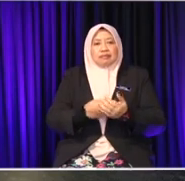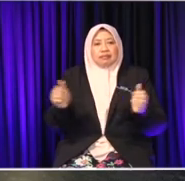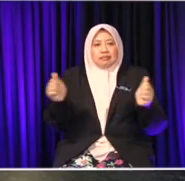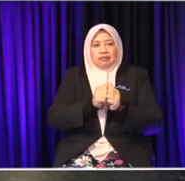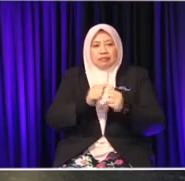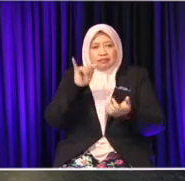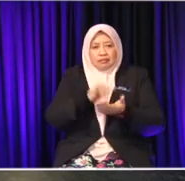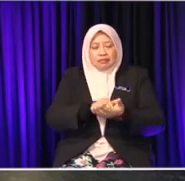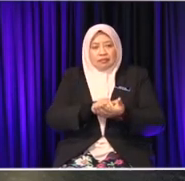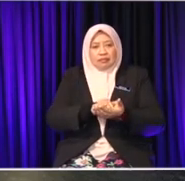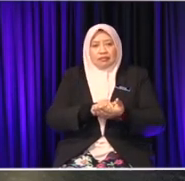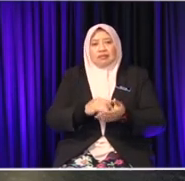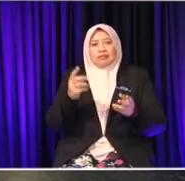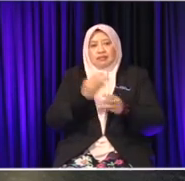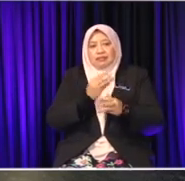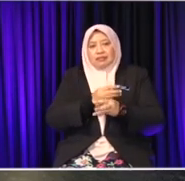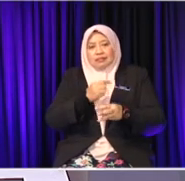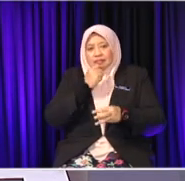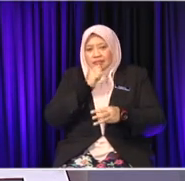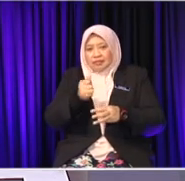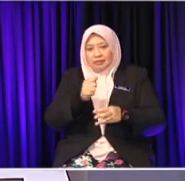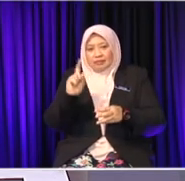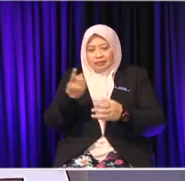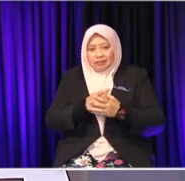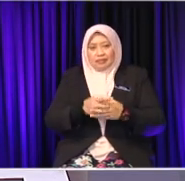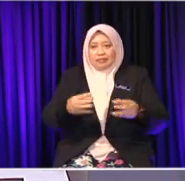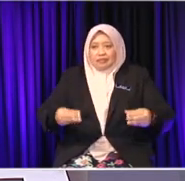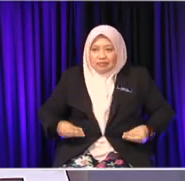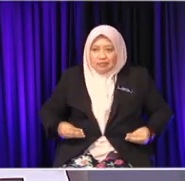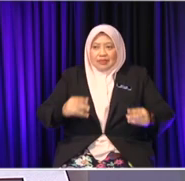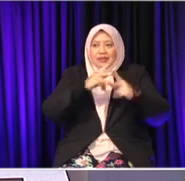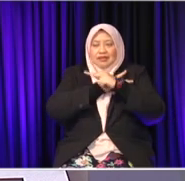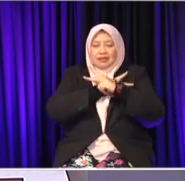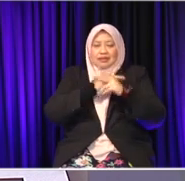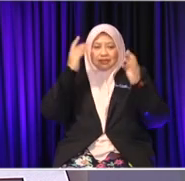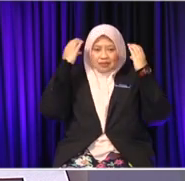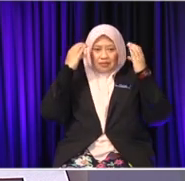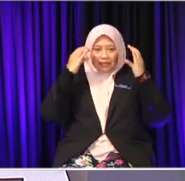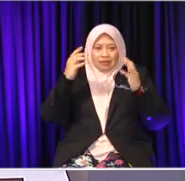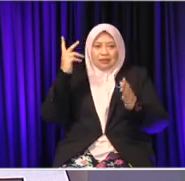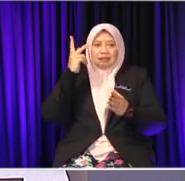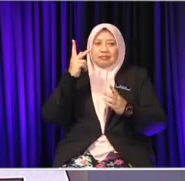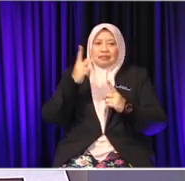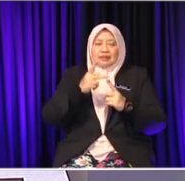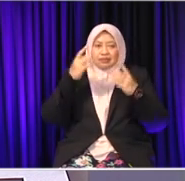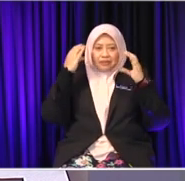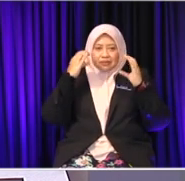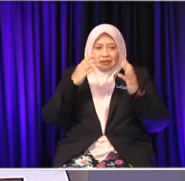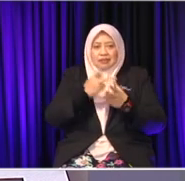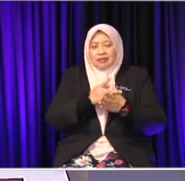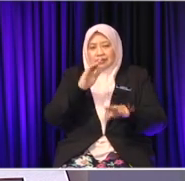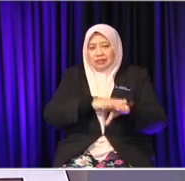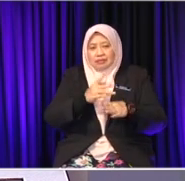matic itu kacang Jeng Iya betul kasih Cikgu atas ini juga kepada juga kita